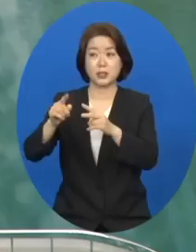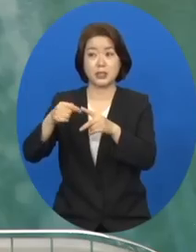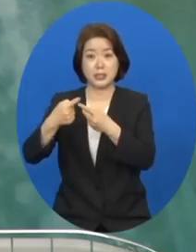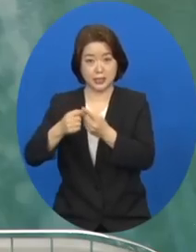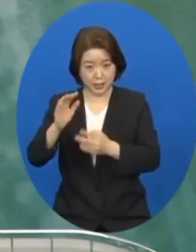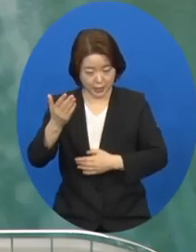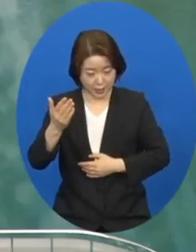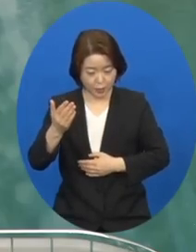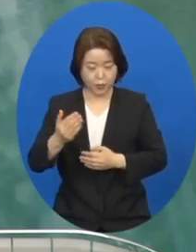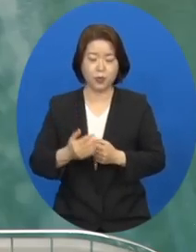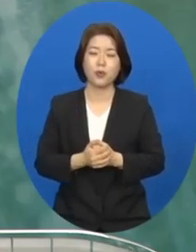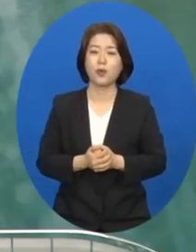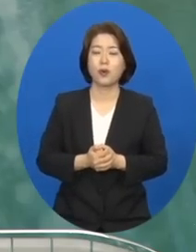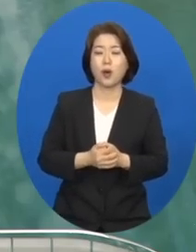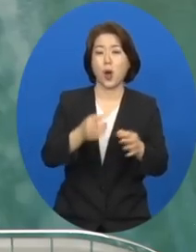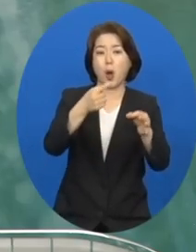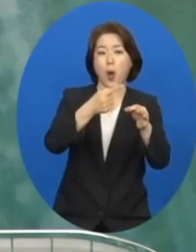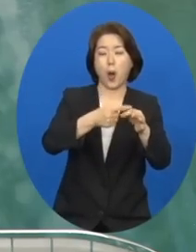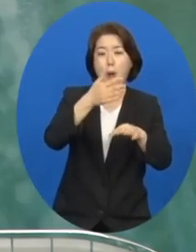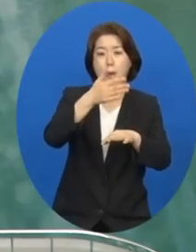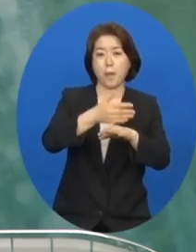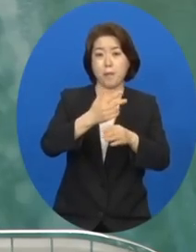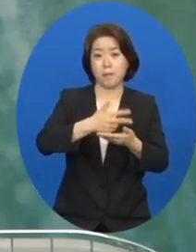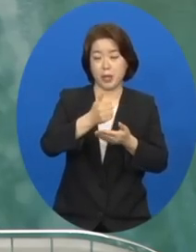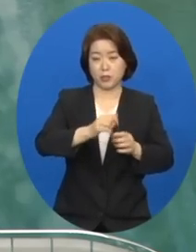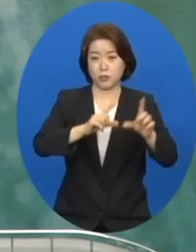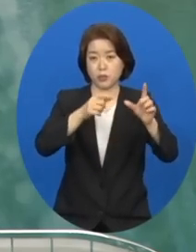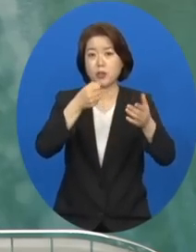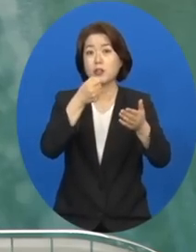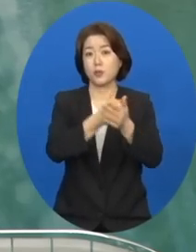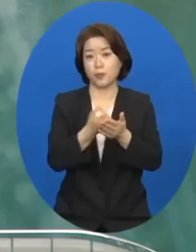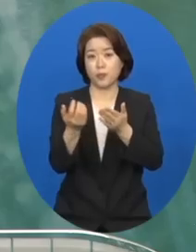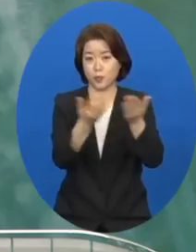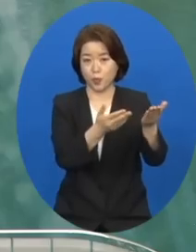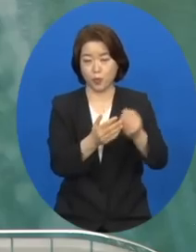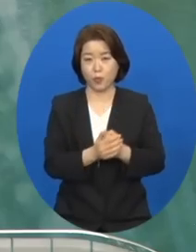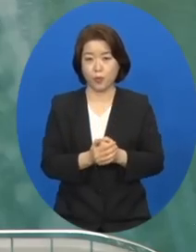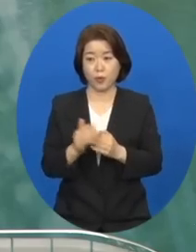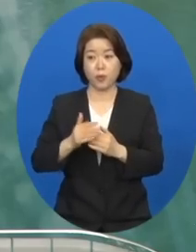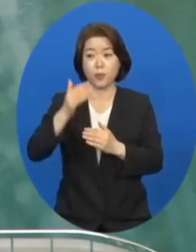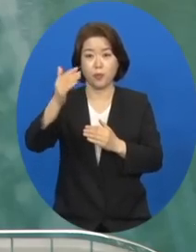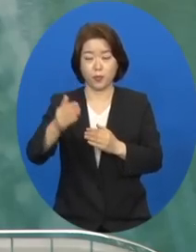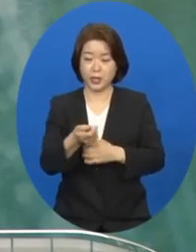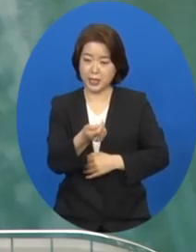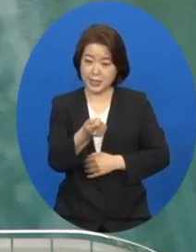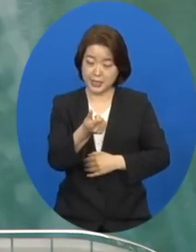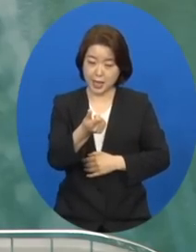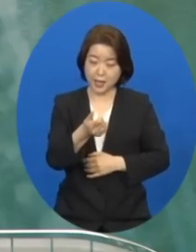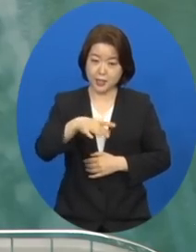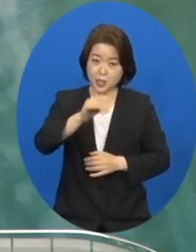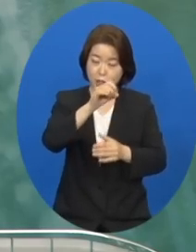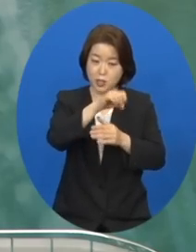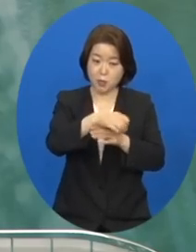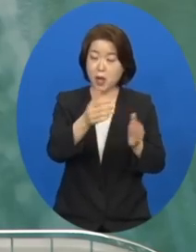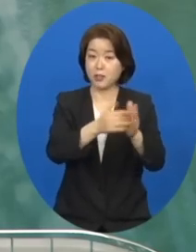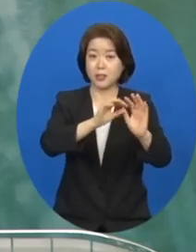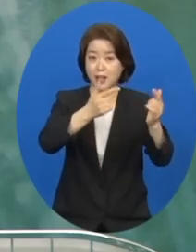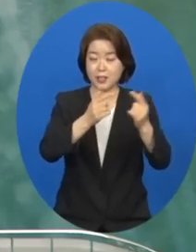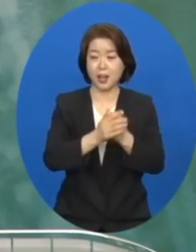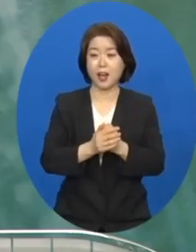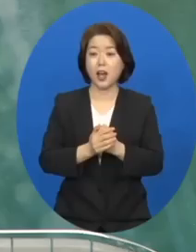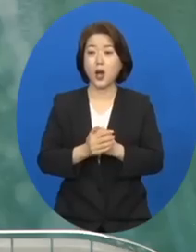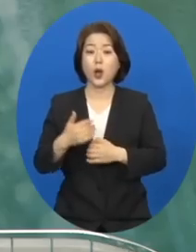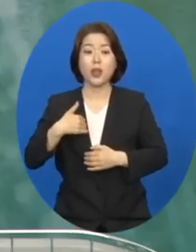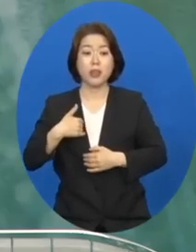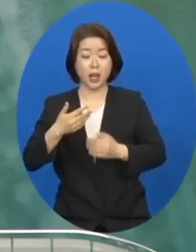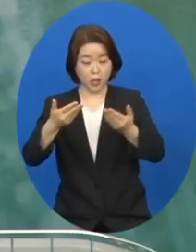맥주 저를 재정 하신 것입니다 더 나아가서 이 작은 첫 10배가 끝이 아니라는 거야 너희가 그것을 내가 증거